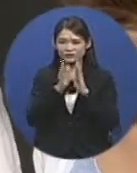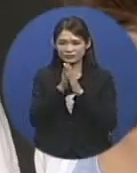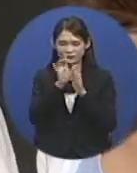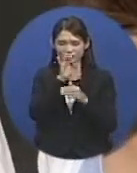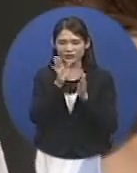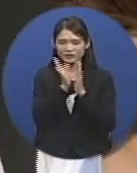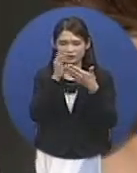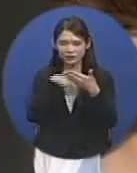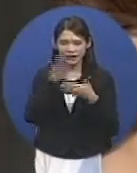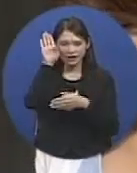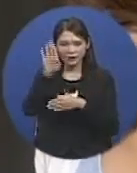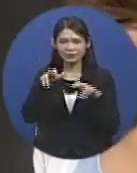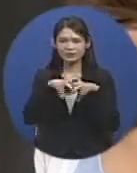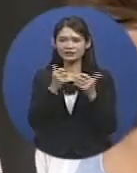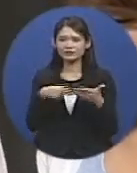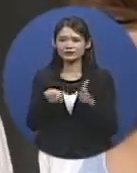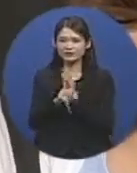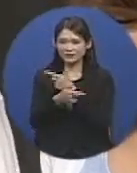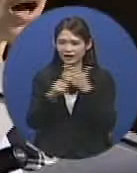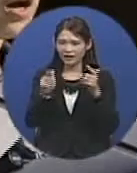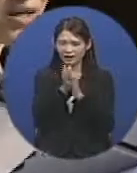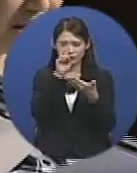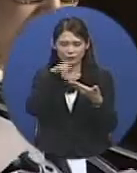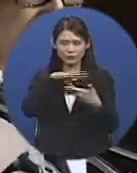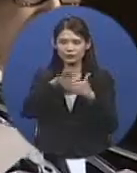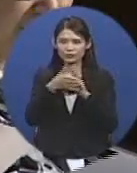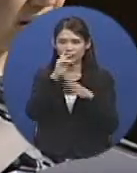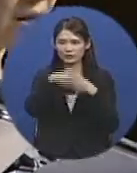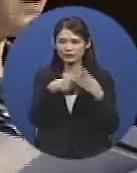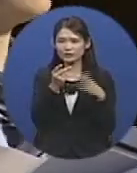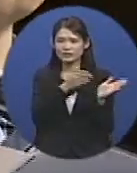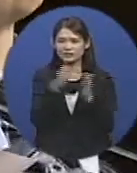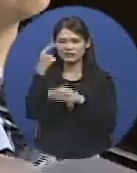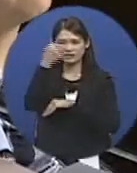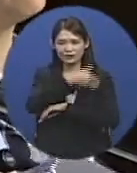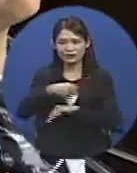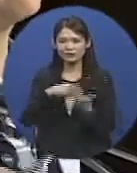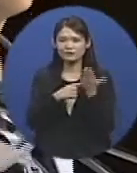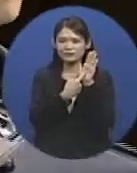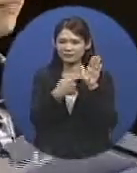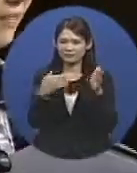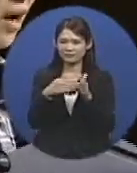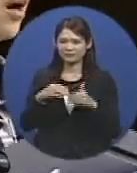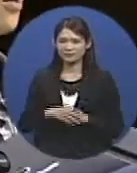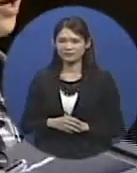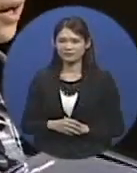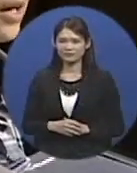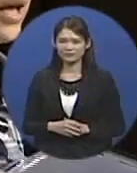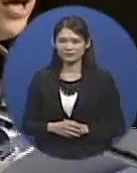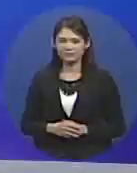앞으로도 장애인들을 위한 다양한 독서문화 프로그램을 진행해 나갈 계획이라고 밝혔습니다. 복지TV 뉴스 박정인입니다.